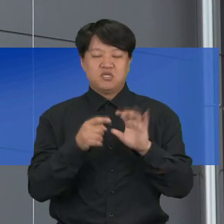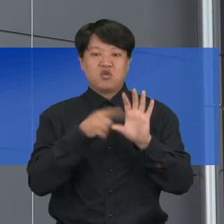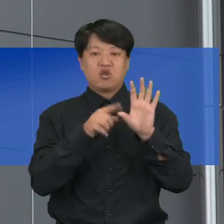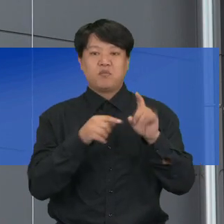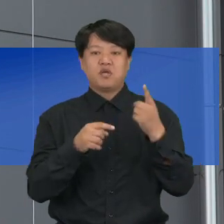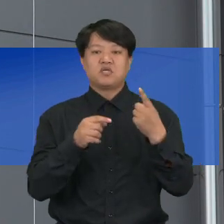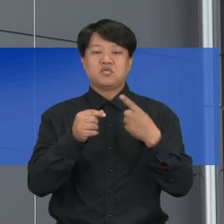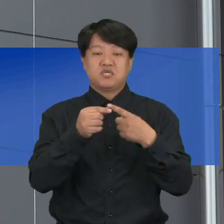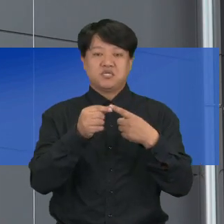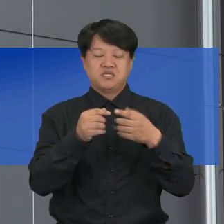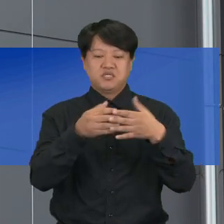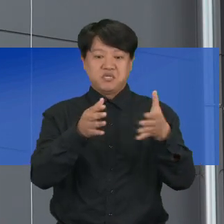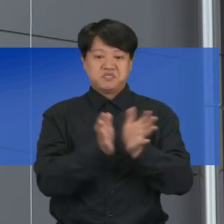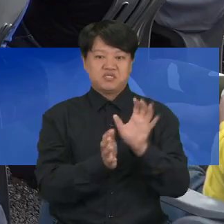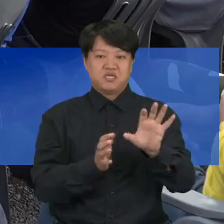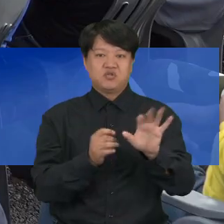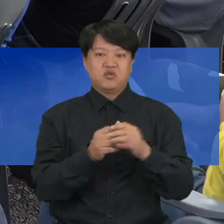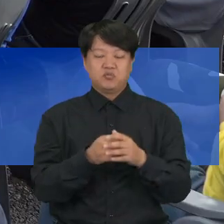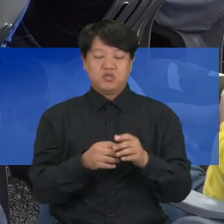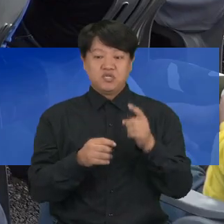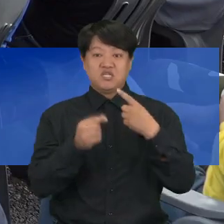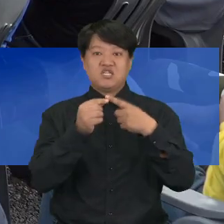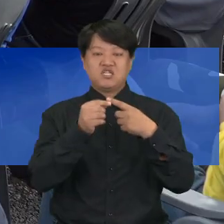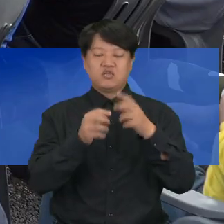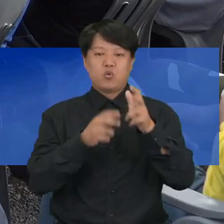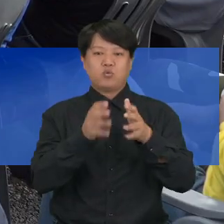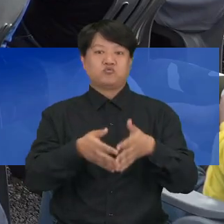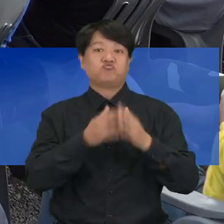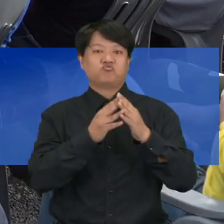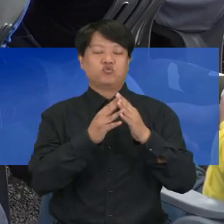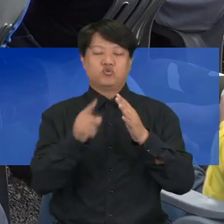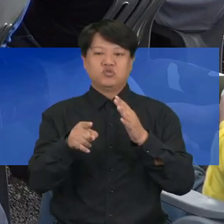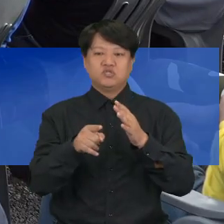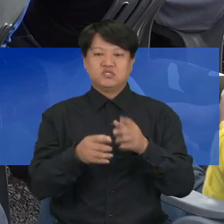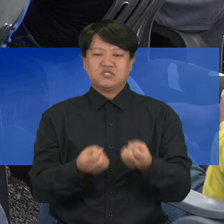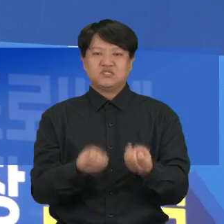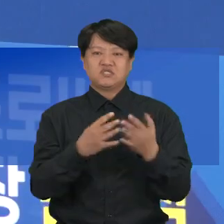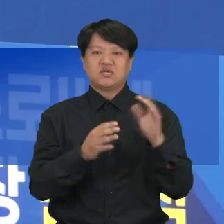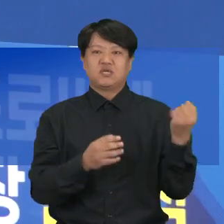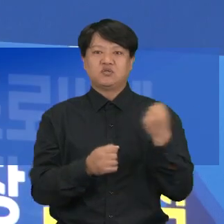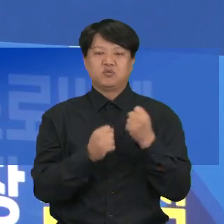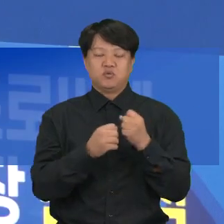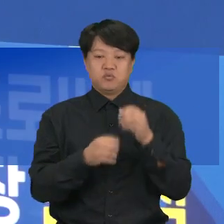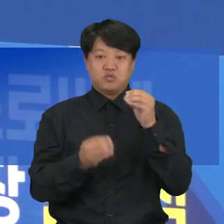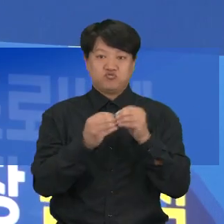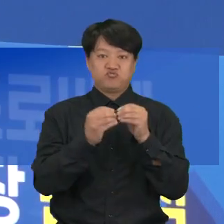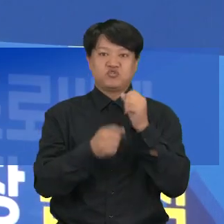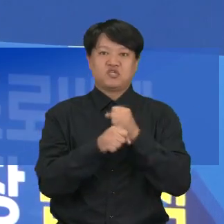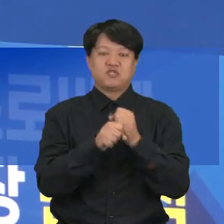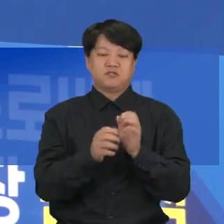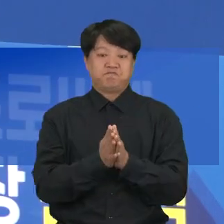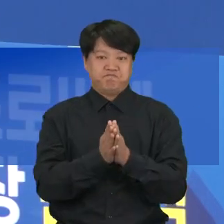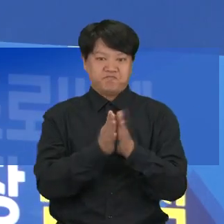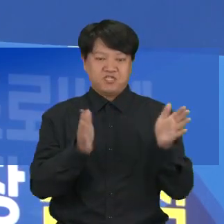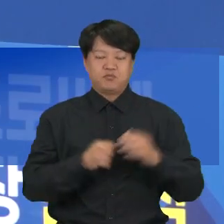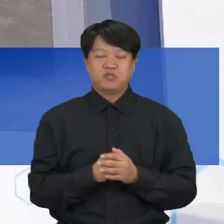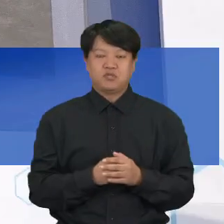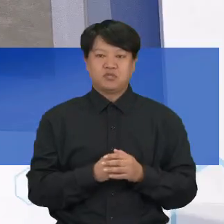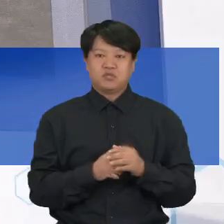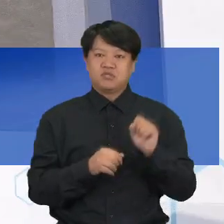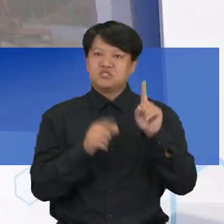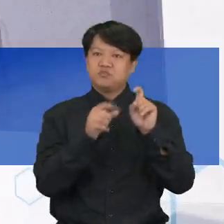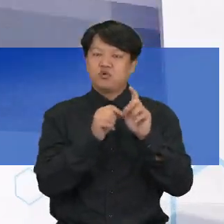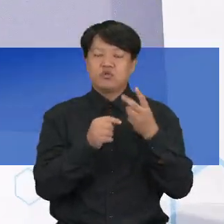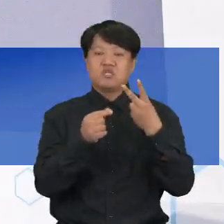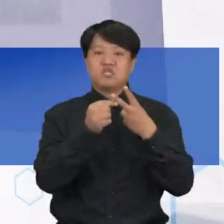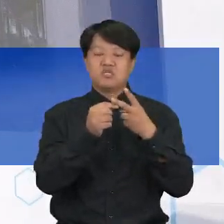1 일반산업단지 에서 포항 1 공장 준공식을 갖고 본격적인 양 극제 생산에 들어갔습니다 다음달